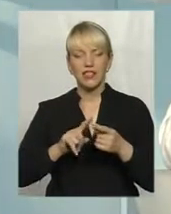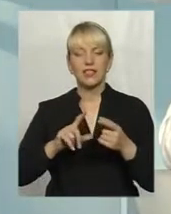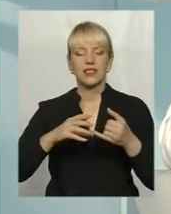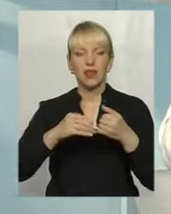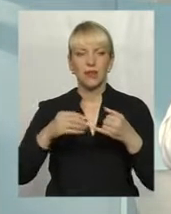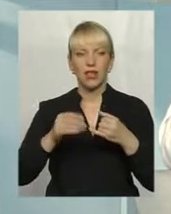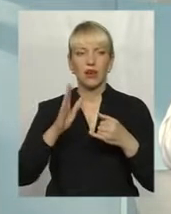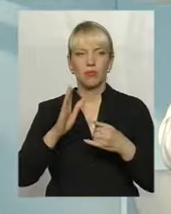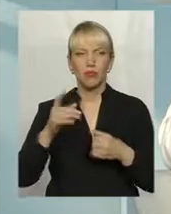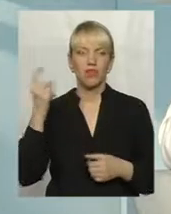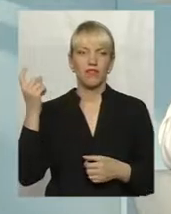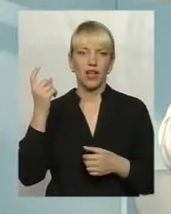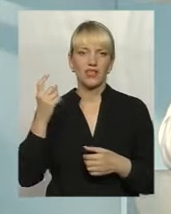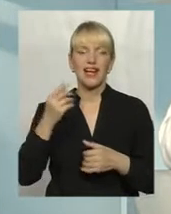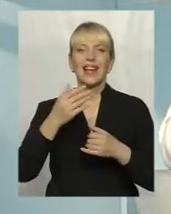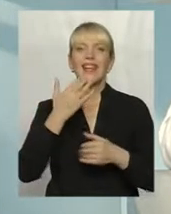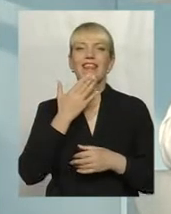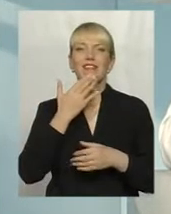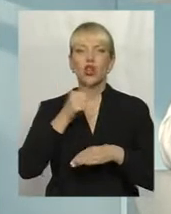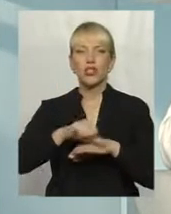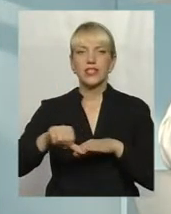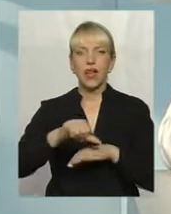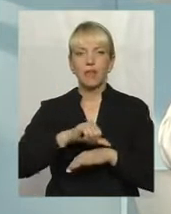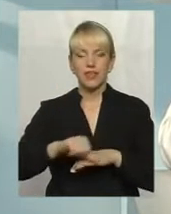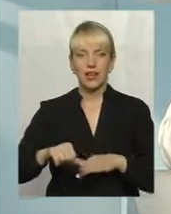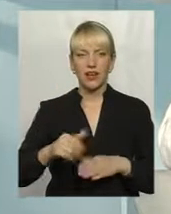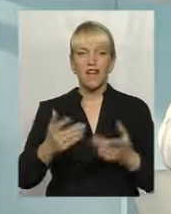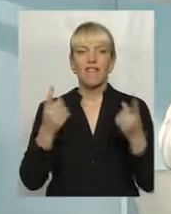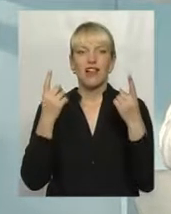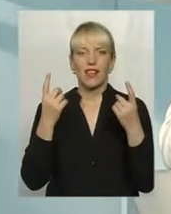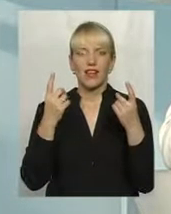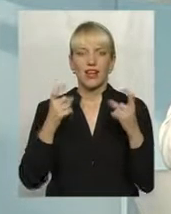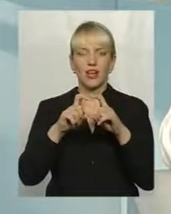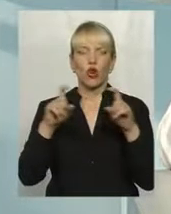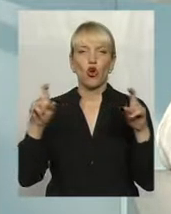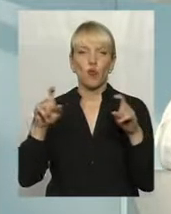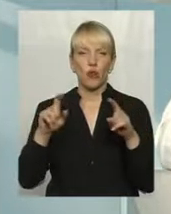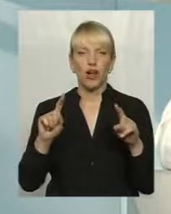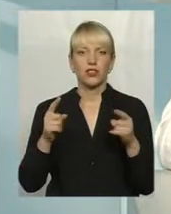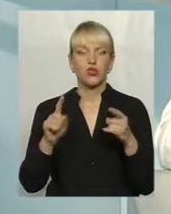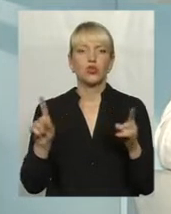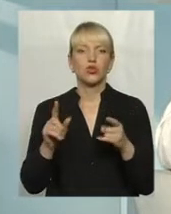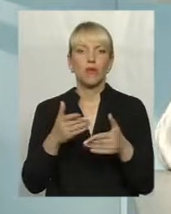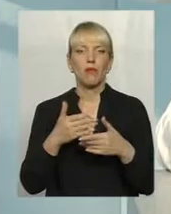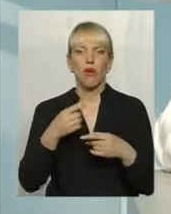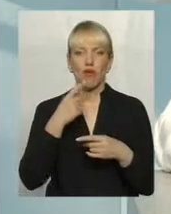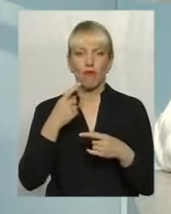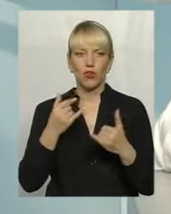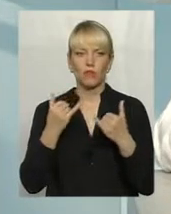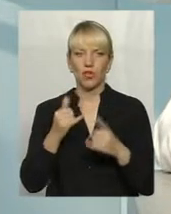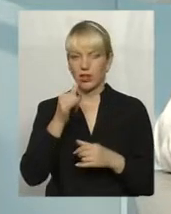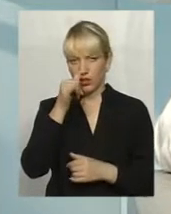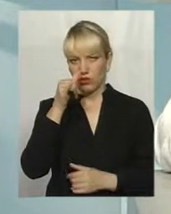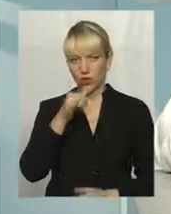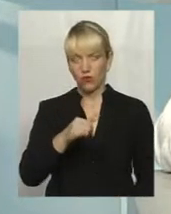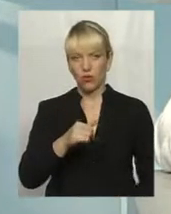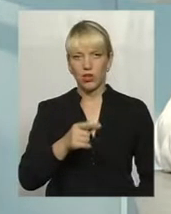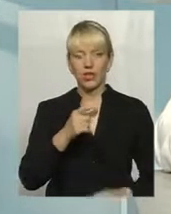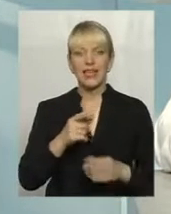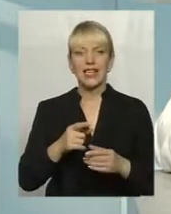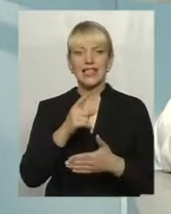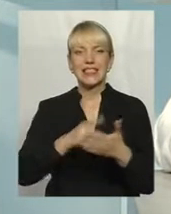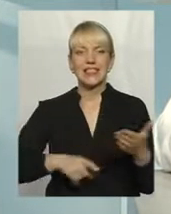власністю іноземних великих корпорацій. Це велика загроза до того, що є. Тому що ми говоримо сьогодні? Не дозволимо зняти мораторій на